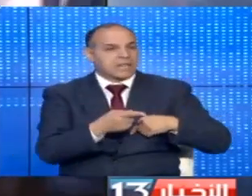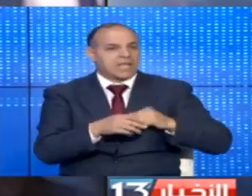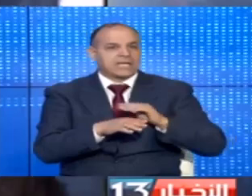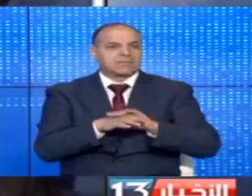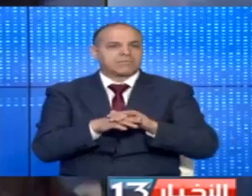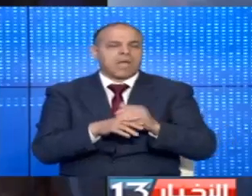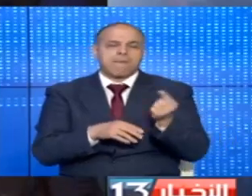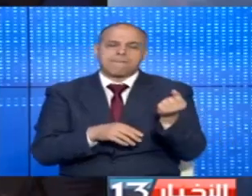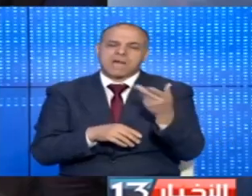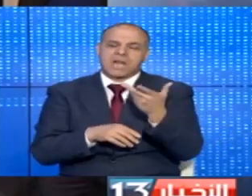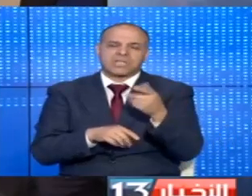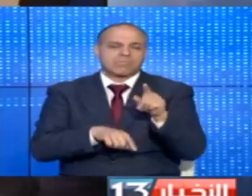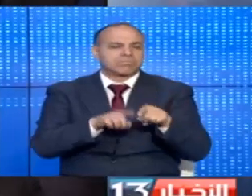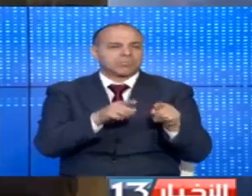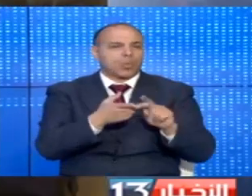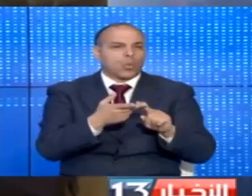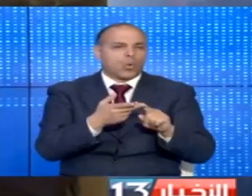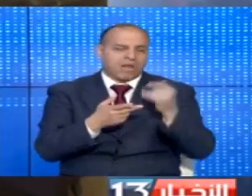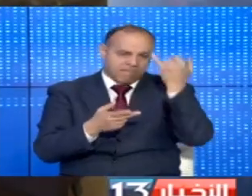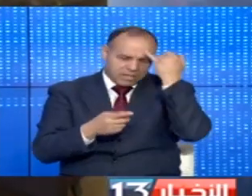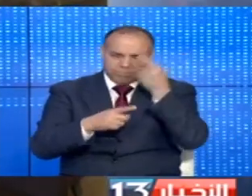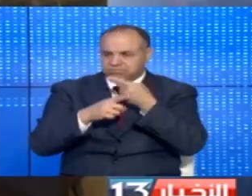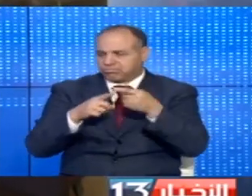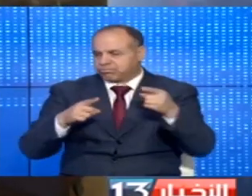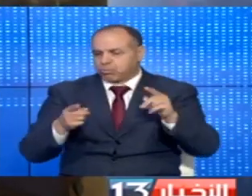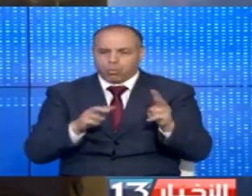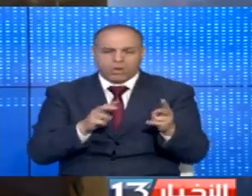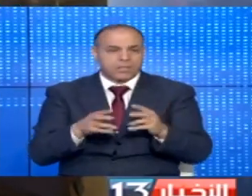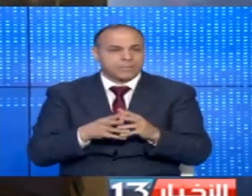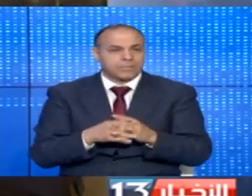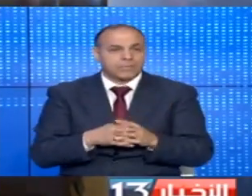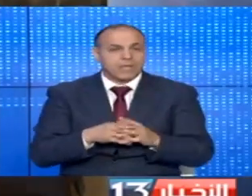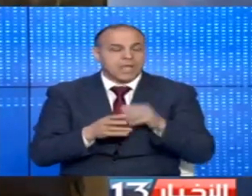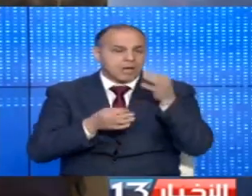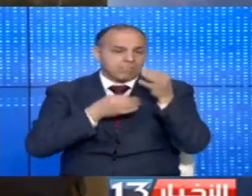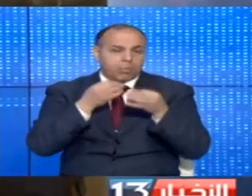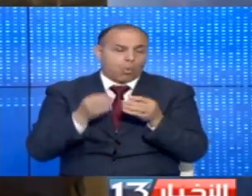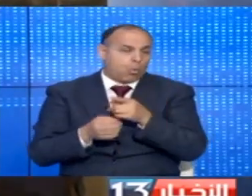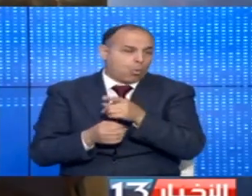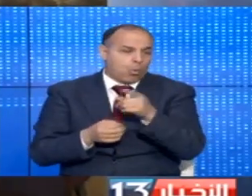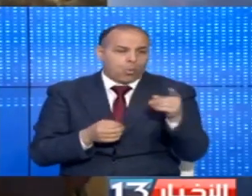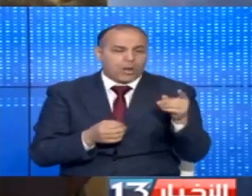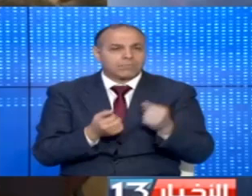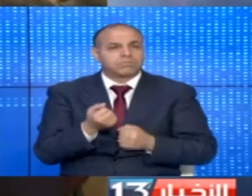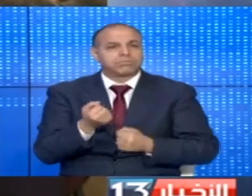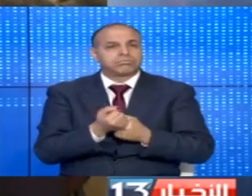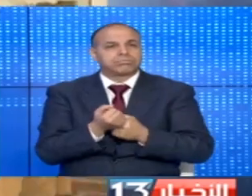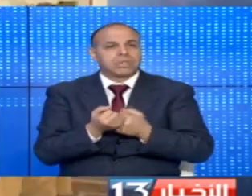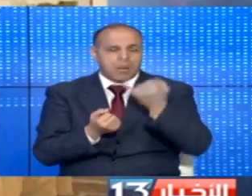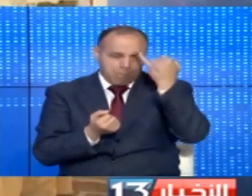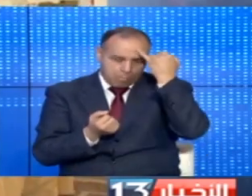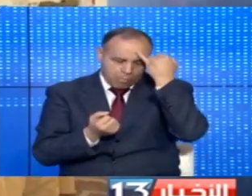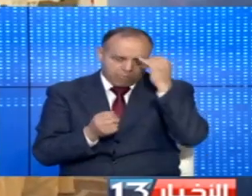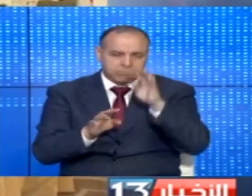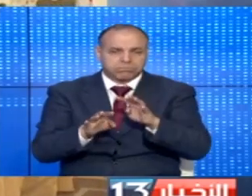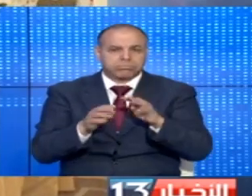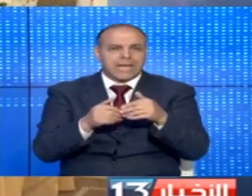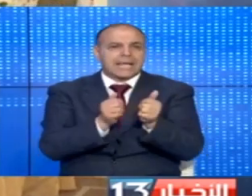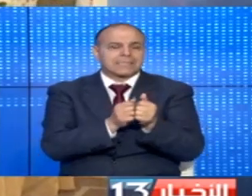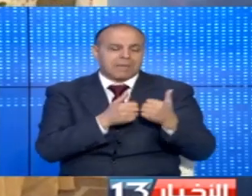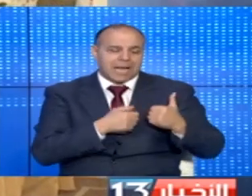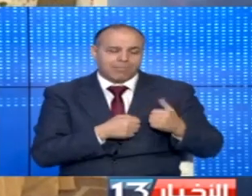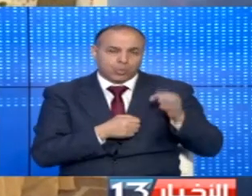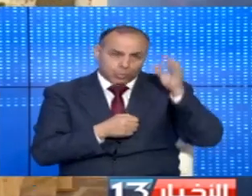مشتركه في البعض منها ومختلفه في بعضها الاخر تصريحات عززها ايضا موقف المجلس الوطني لحزب قلب